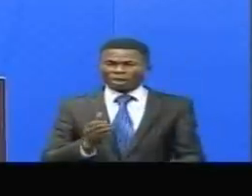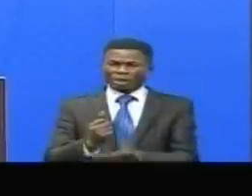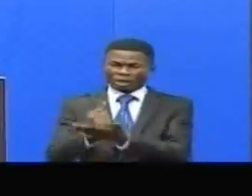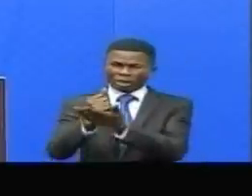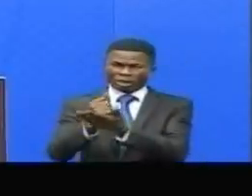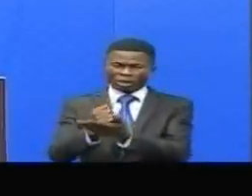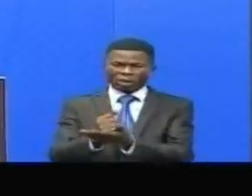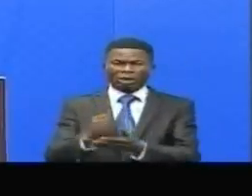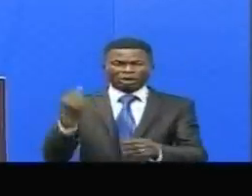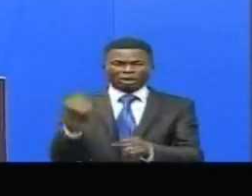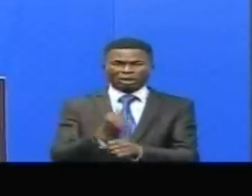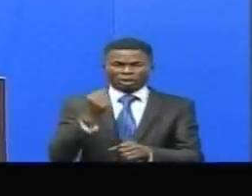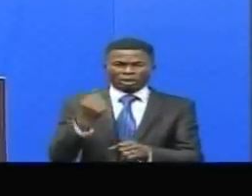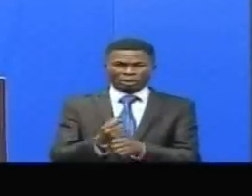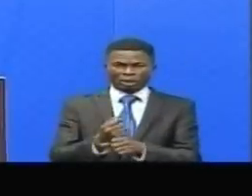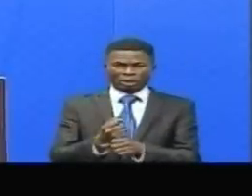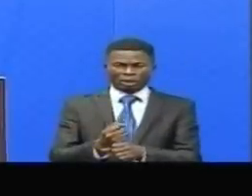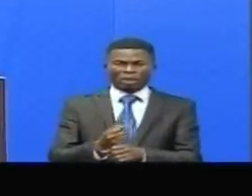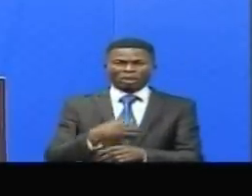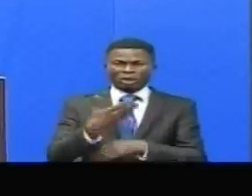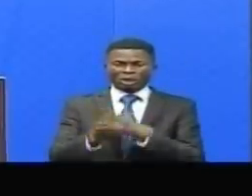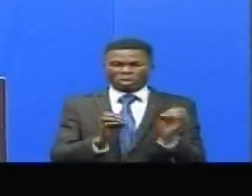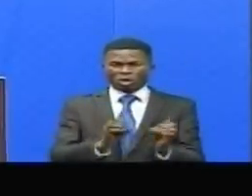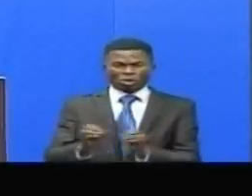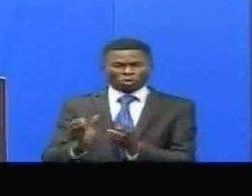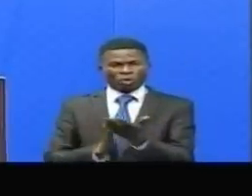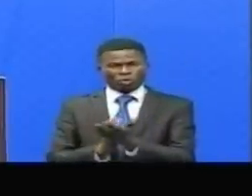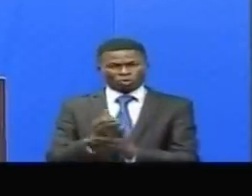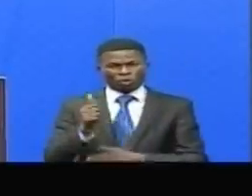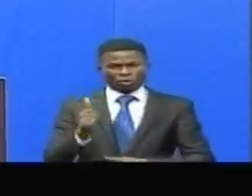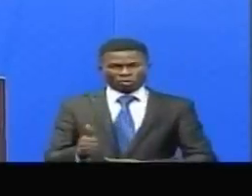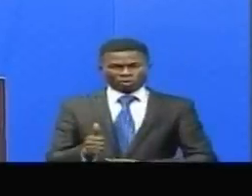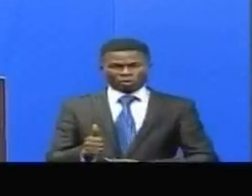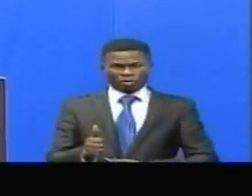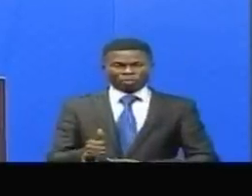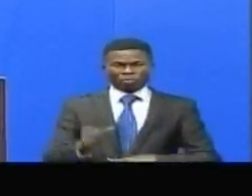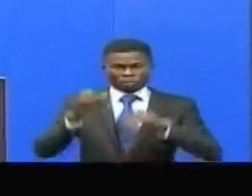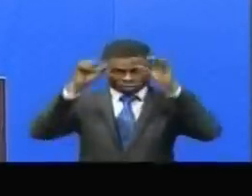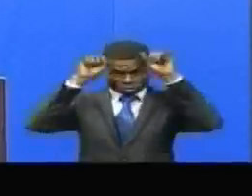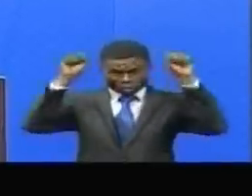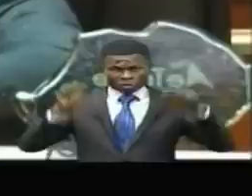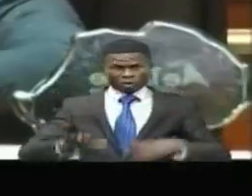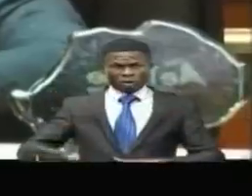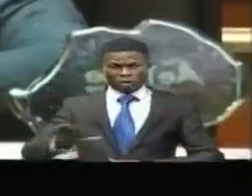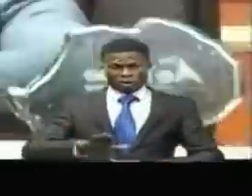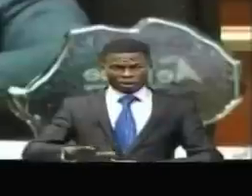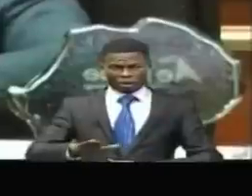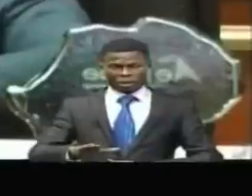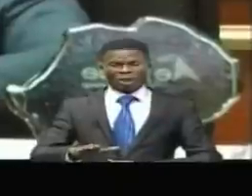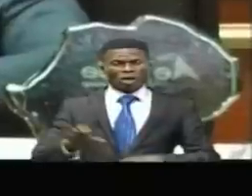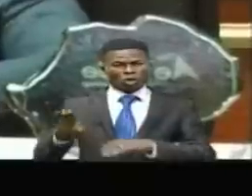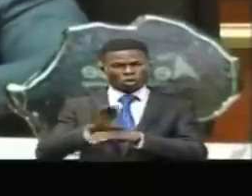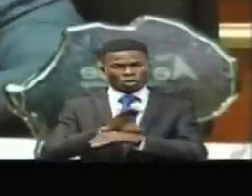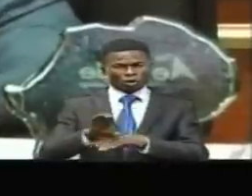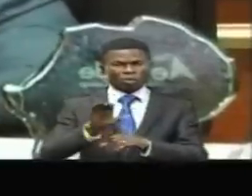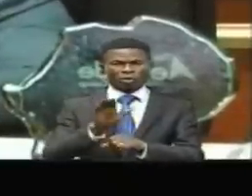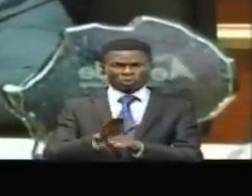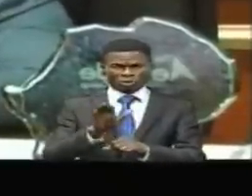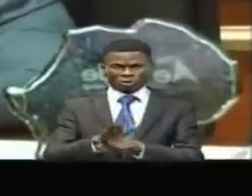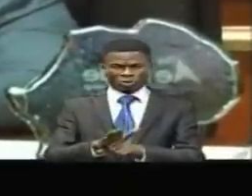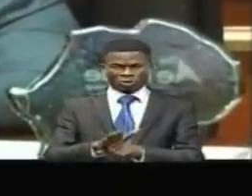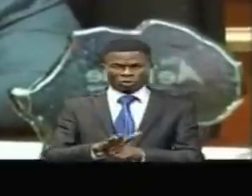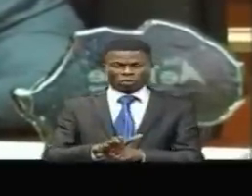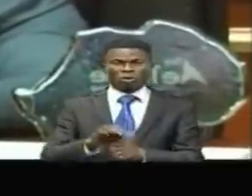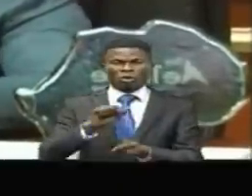faciliter la mission de cette organisation. Le président de la République s'est dit aussi préoccupé par